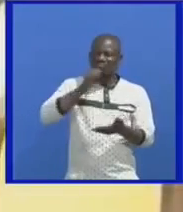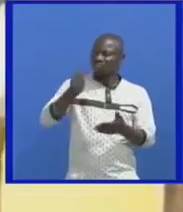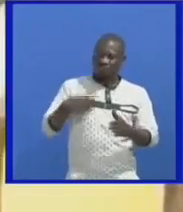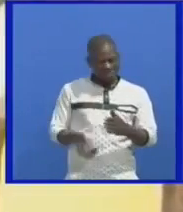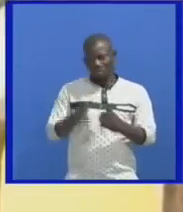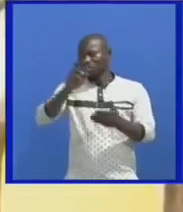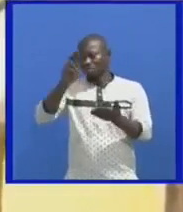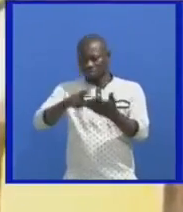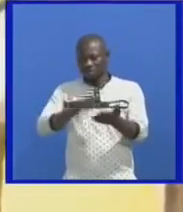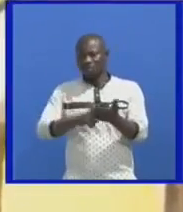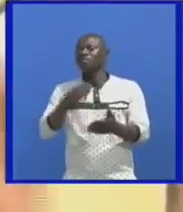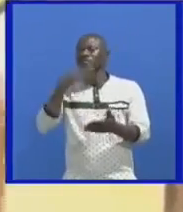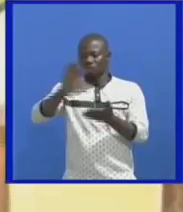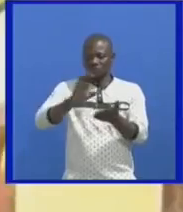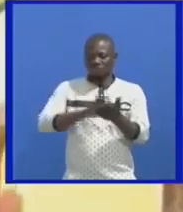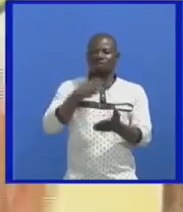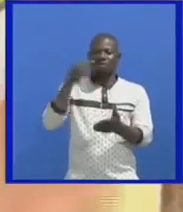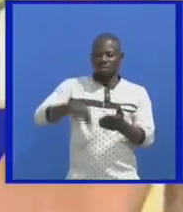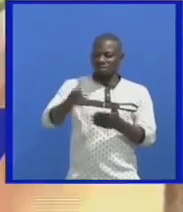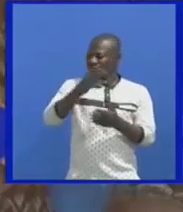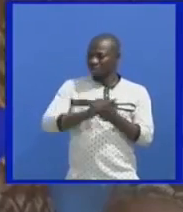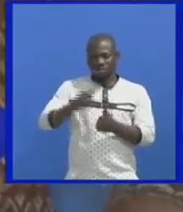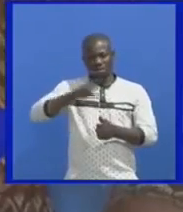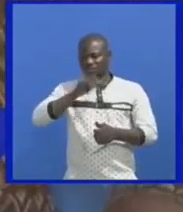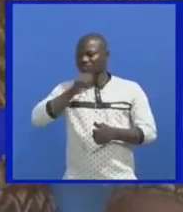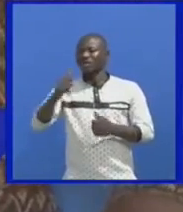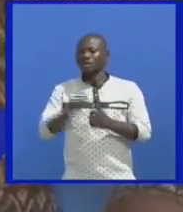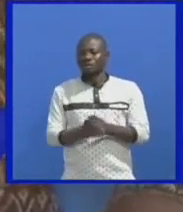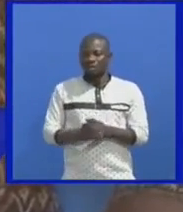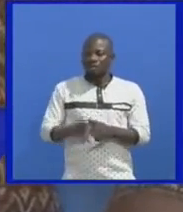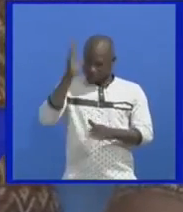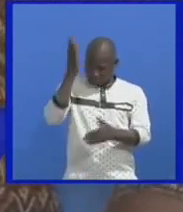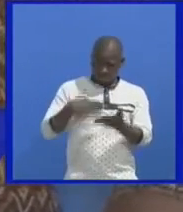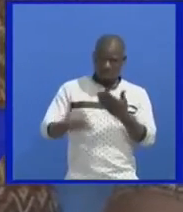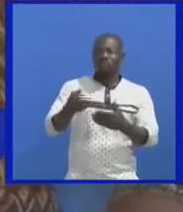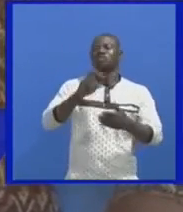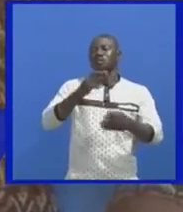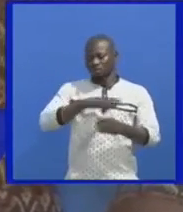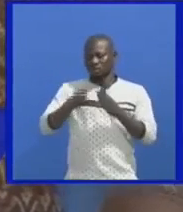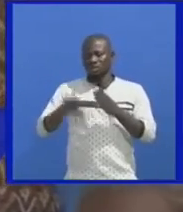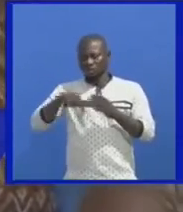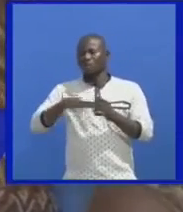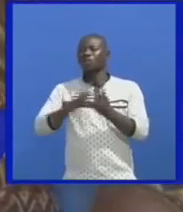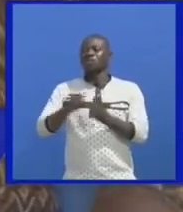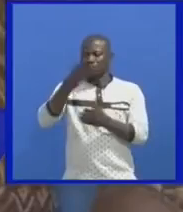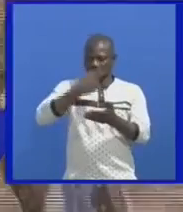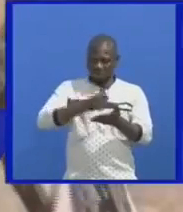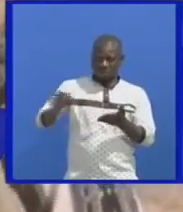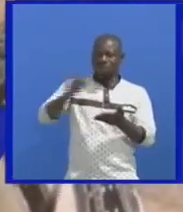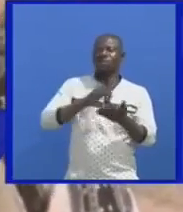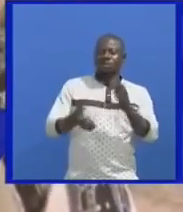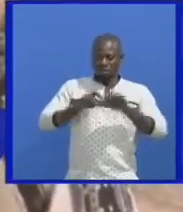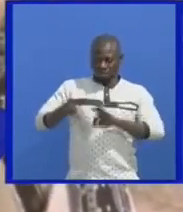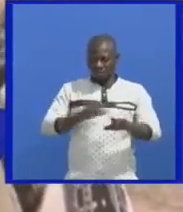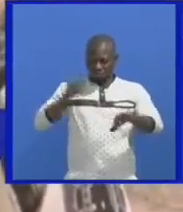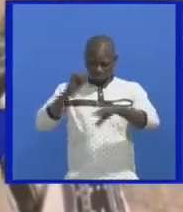Zerbo, pour qui ces réformes sont unilatérales. Quels que soient les résultats que la plateforme d'enrôlement proposée par la CENI vont donner,